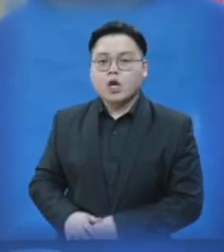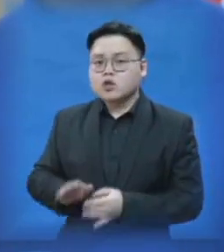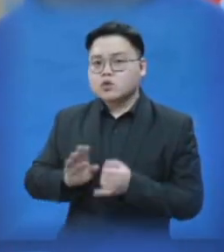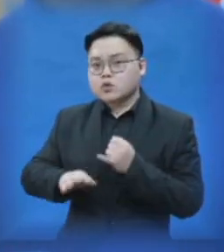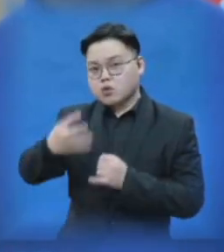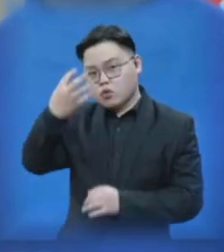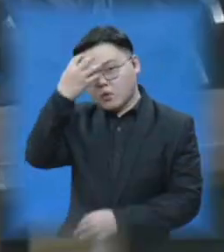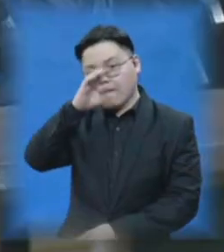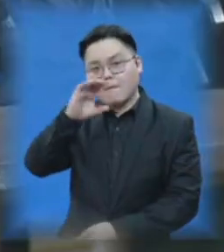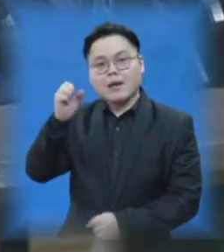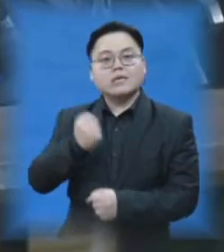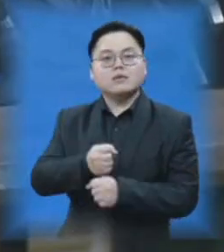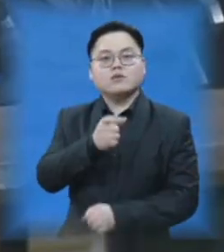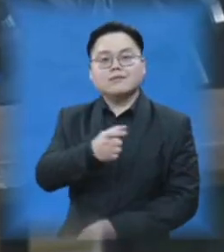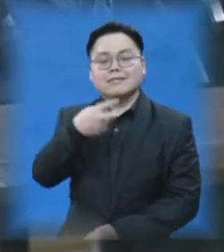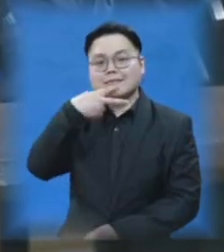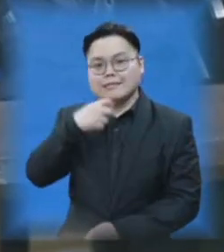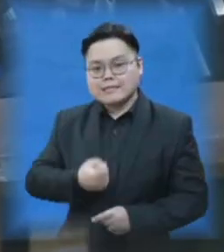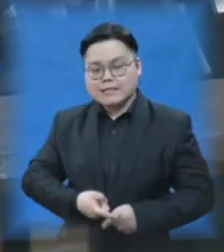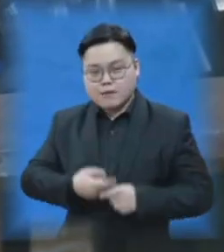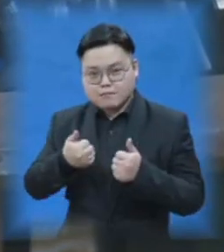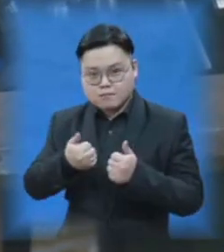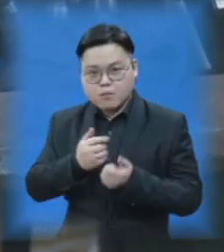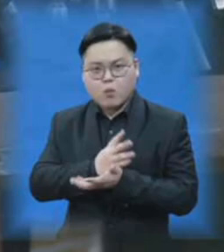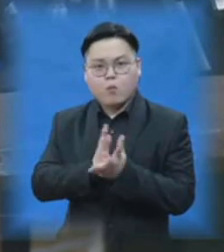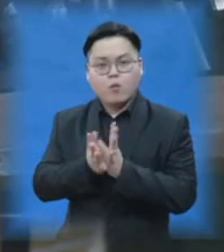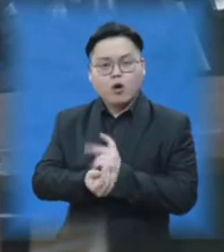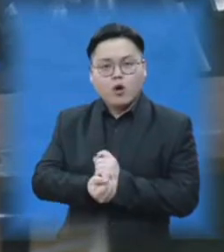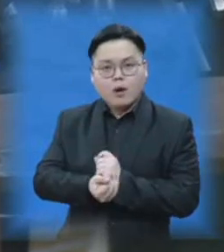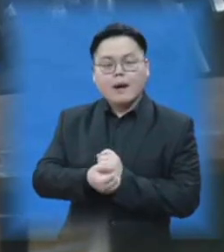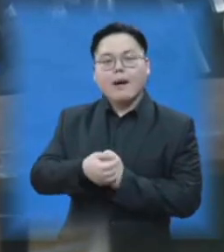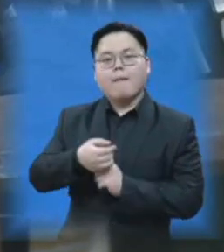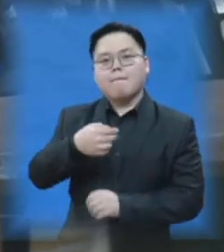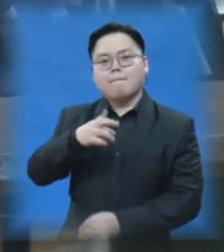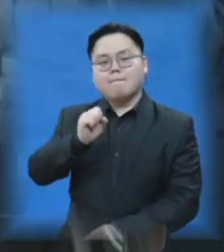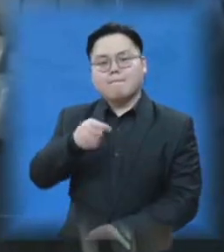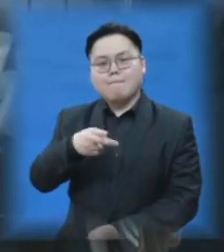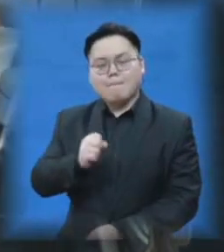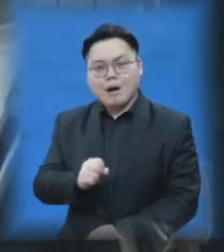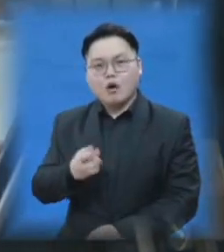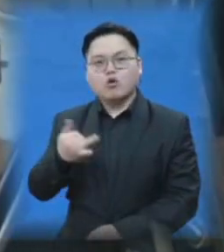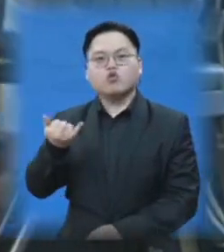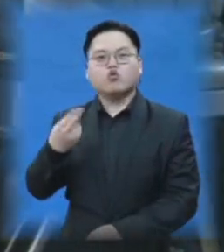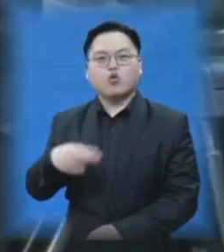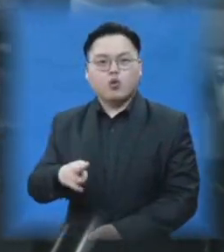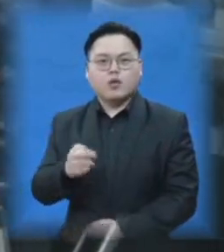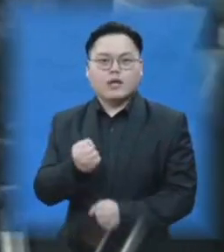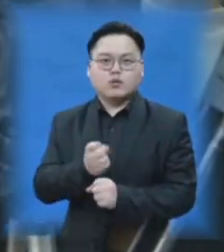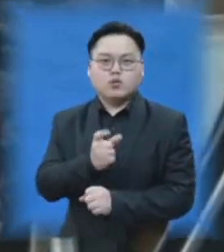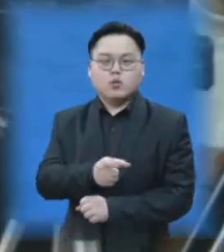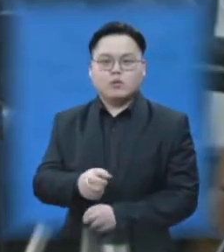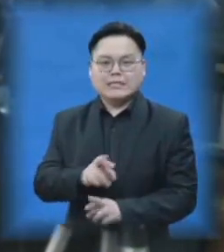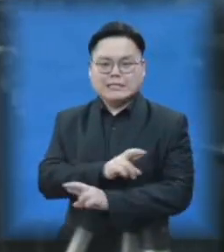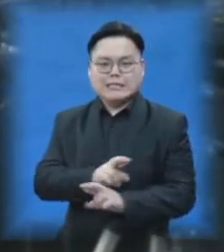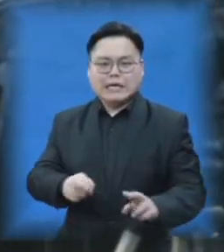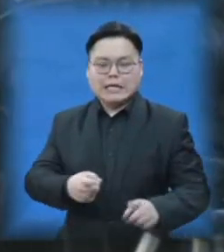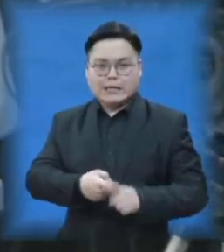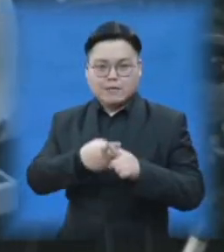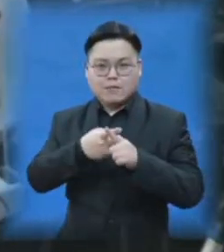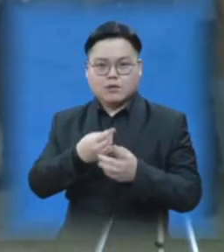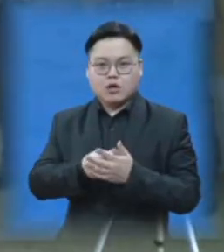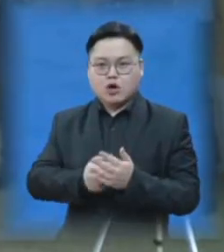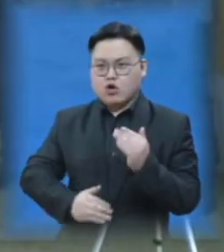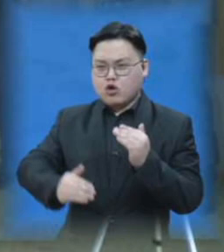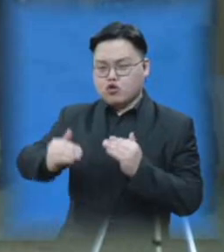хаагчдын цалин нэмэгдсэн. Гэхдээ дийлэнх холбоо буюу төрийн албаны бага дунд албан тушаалтнуудын шалан ялгууртай нэмэгдсэн. Тухайлбал томоохон хүн дээр